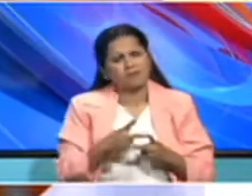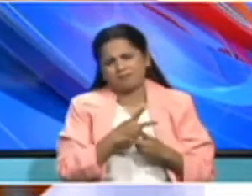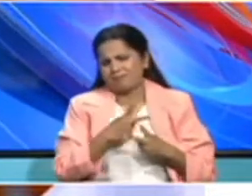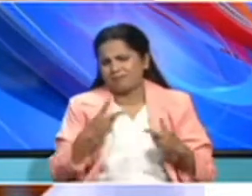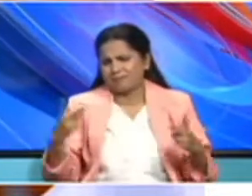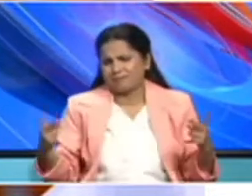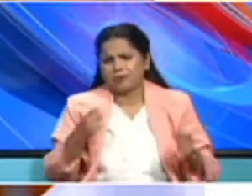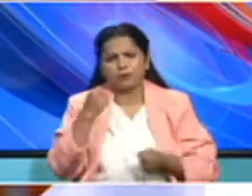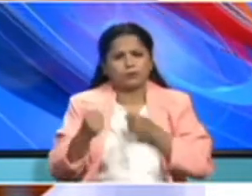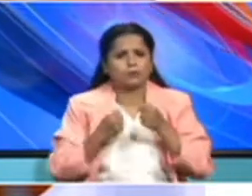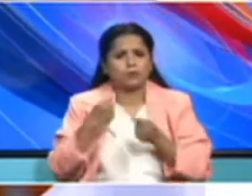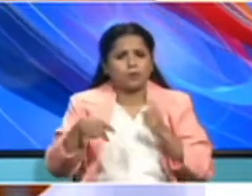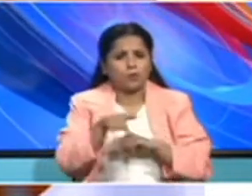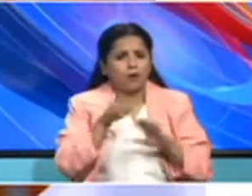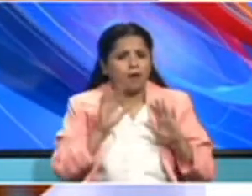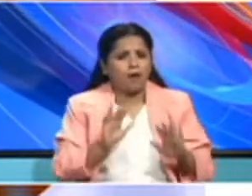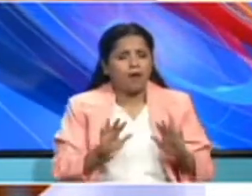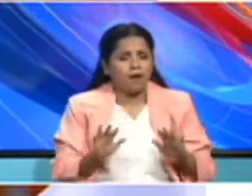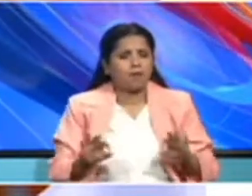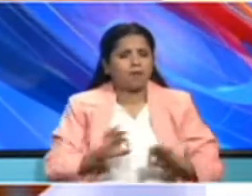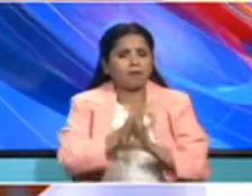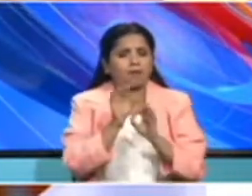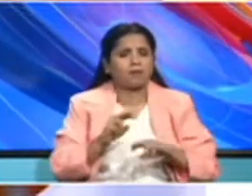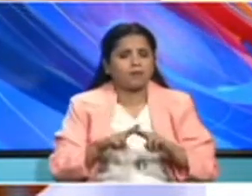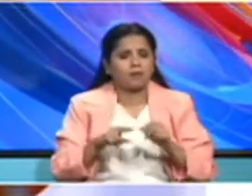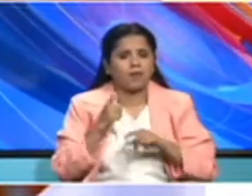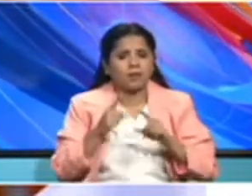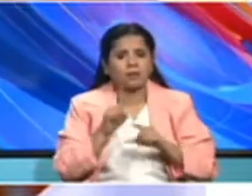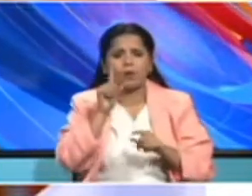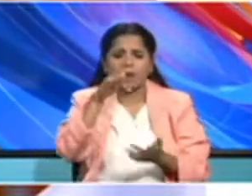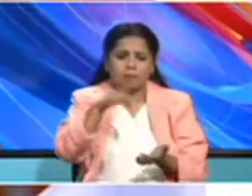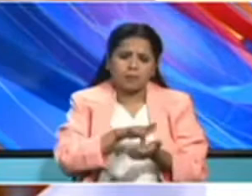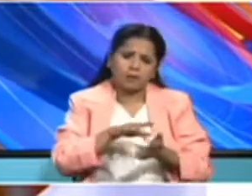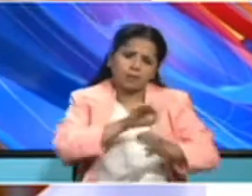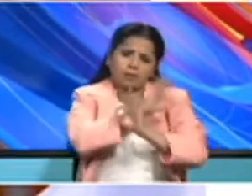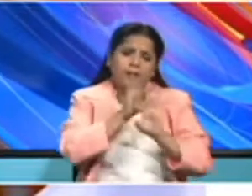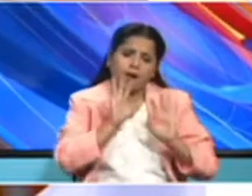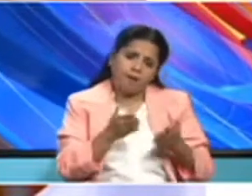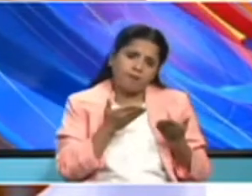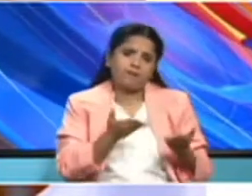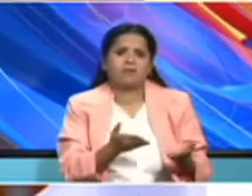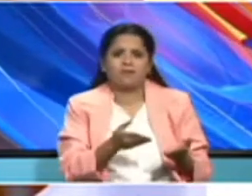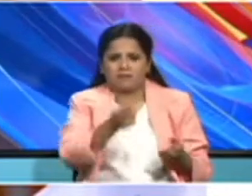अनेकों खेलों की सुविधा एक साथ उपलब्ध है।